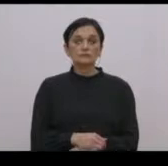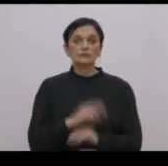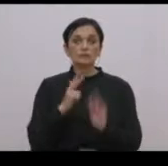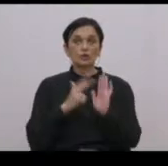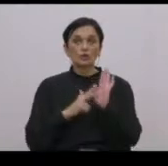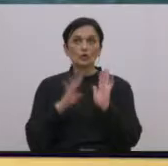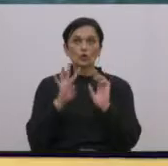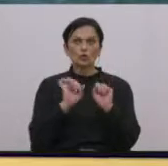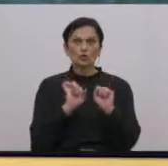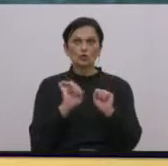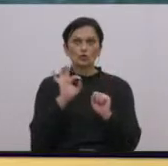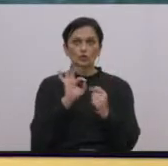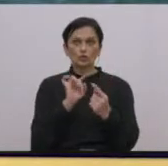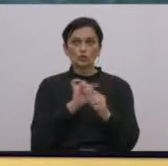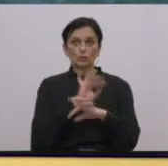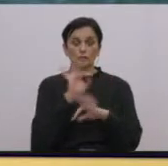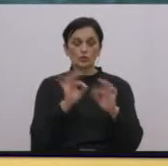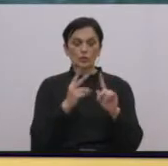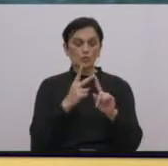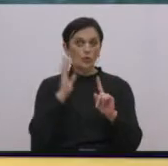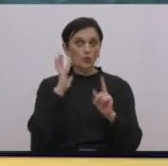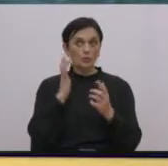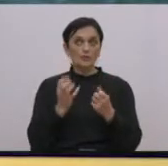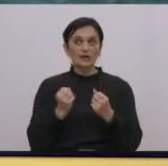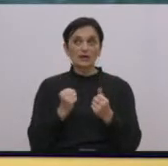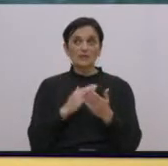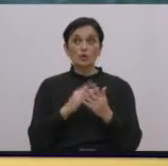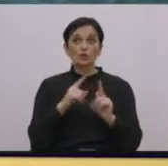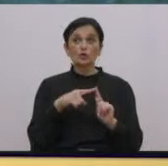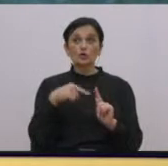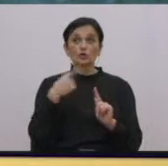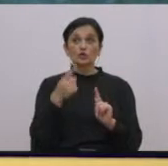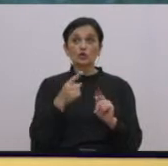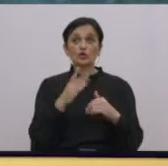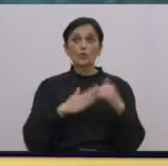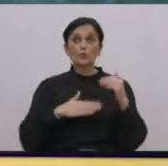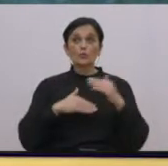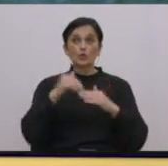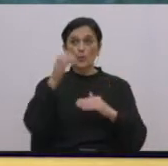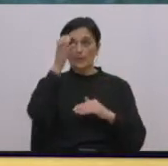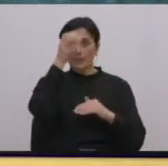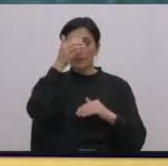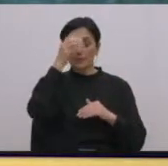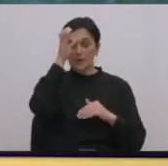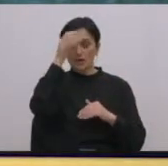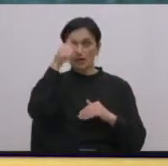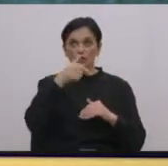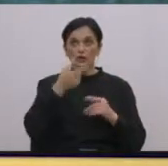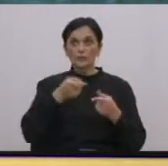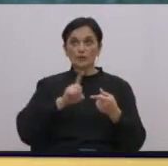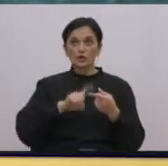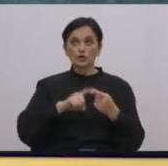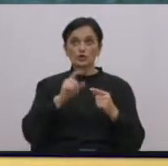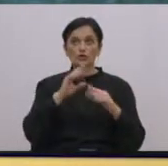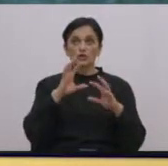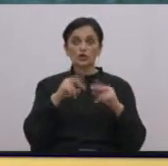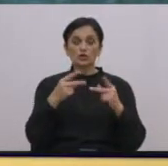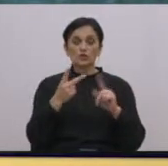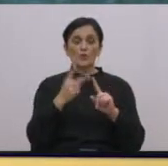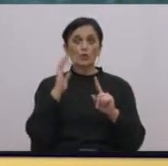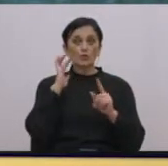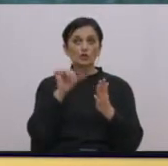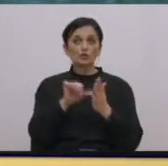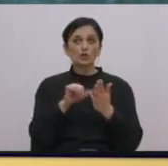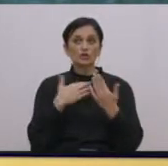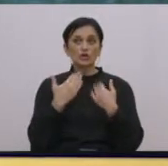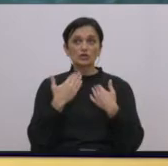Otrmoza Otri Mohle, Nulitina Amdegi, Projekti Meori Mosmenit, Mirebu. Shemdegi Profesiuli Gant, Lebi Shesahe, Kanoši Culeba, Meori Mosmenit, Tot Chato, Kentiskis